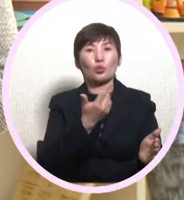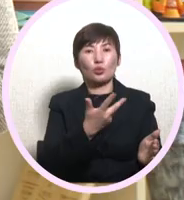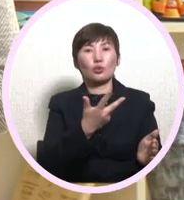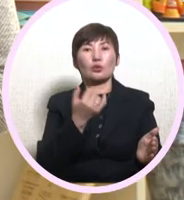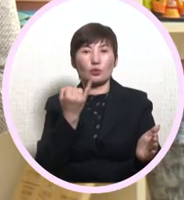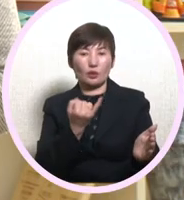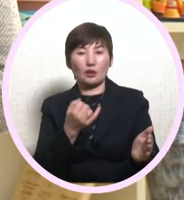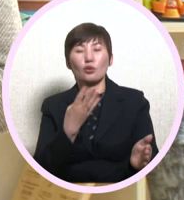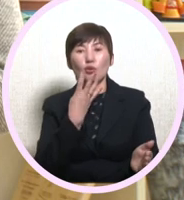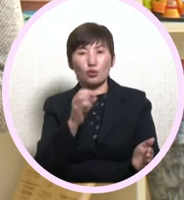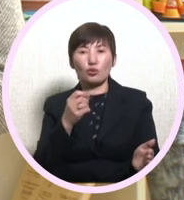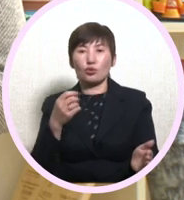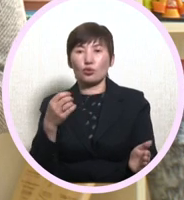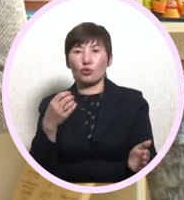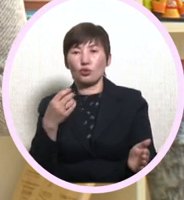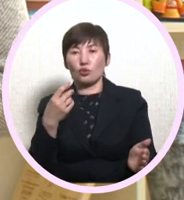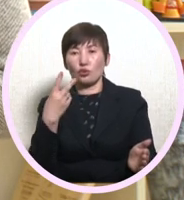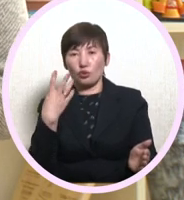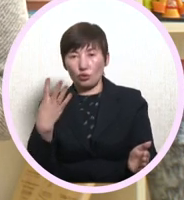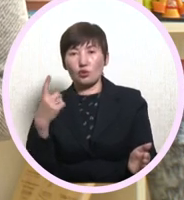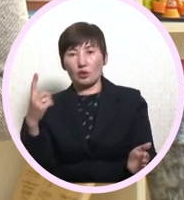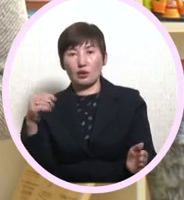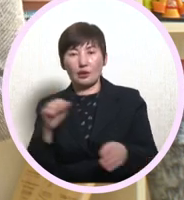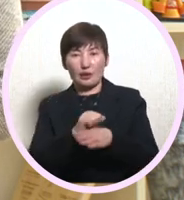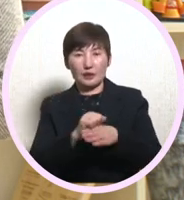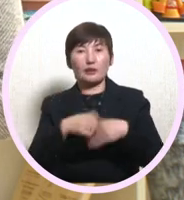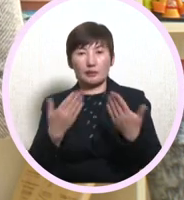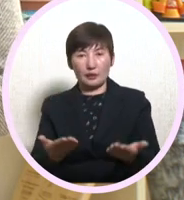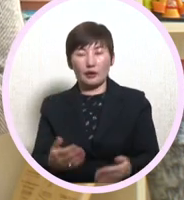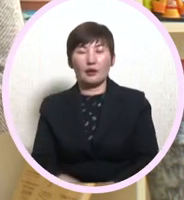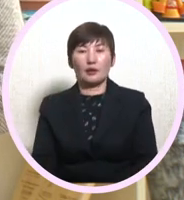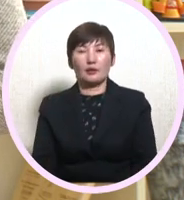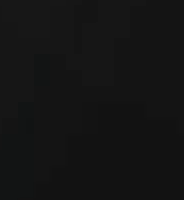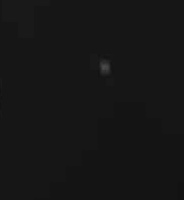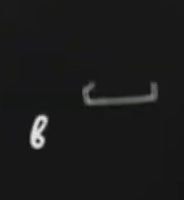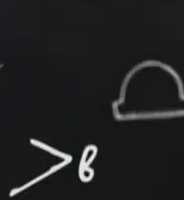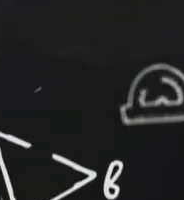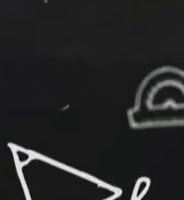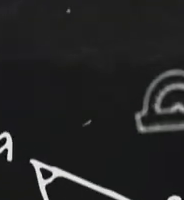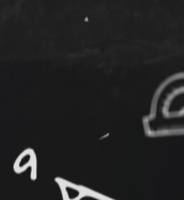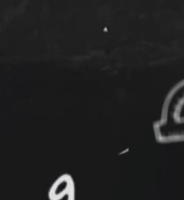40-41-р дасгалыг ажиллаад өнөөдрийнхөө үдсэн хичээлийг баттгаараа хүүхдүүдээ.